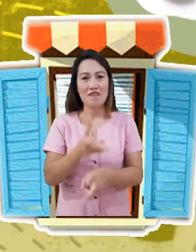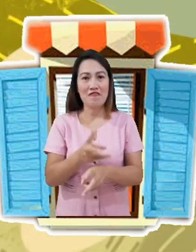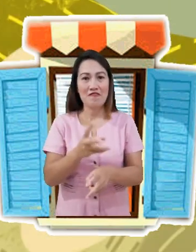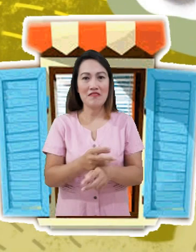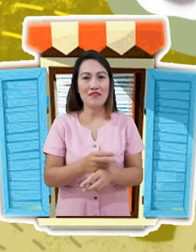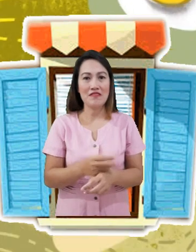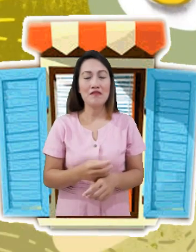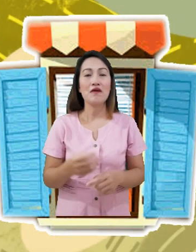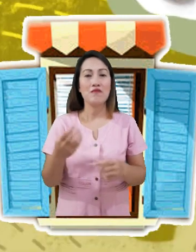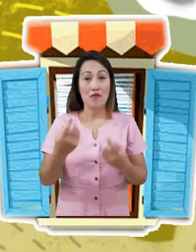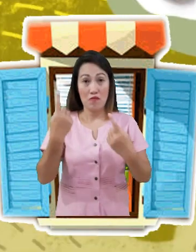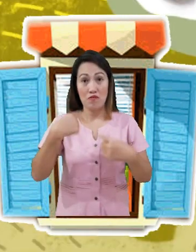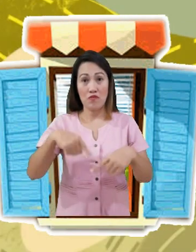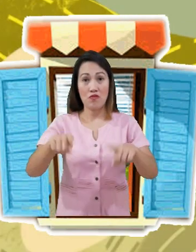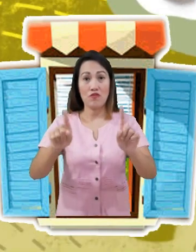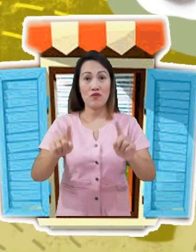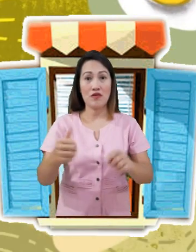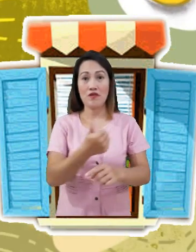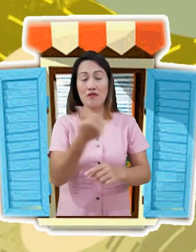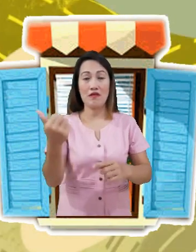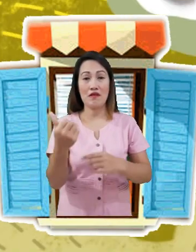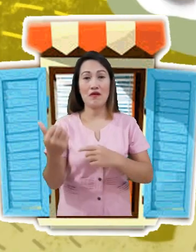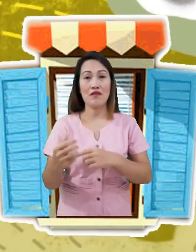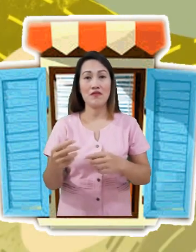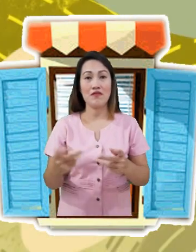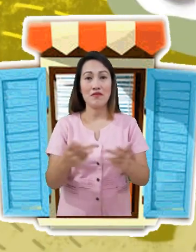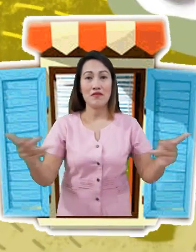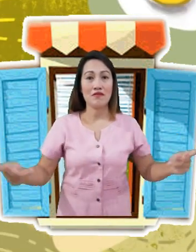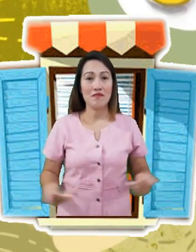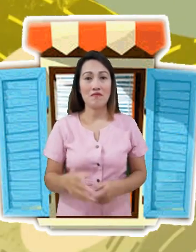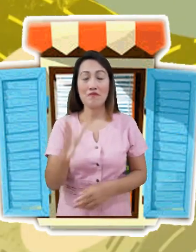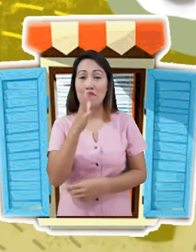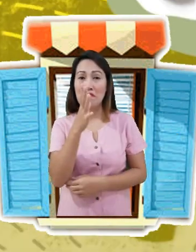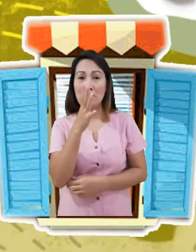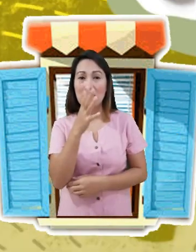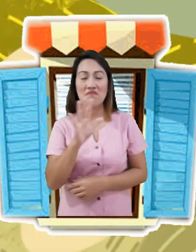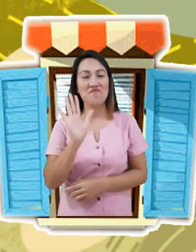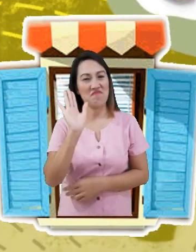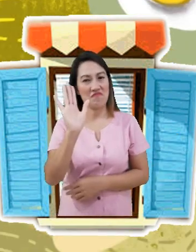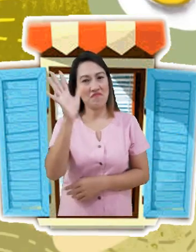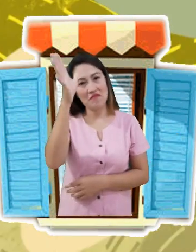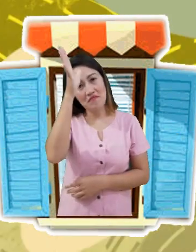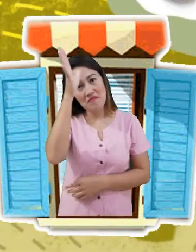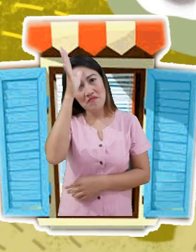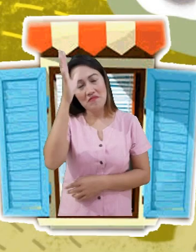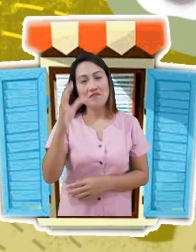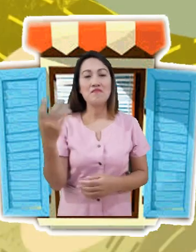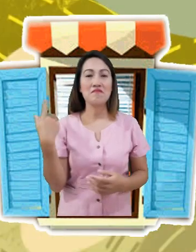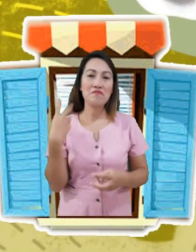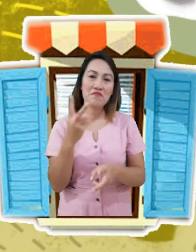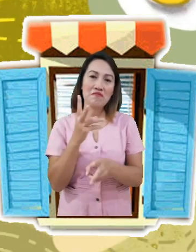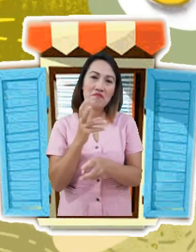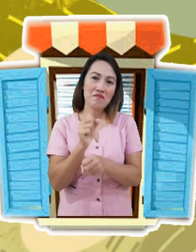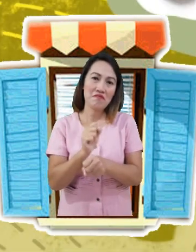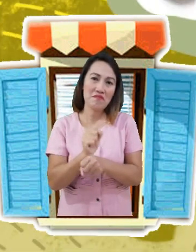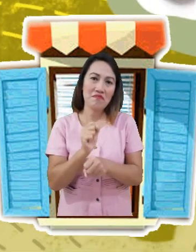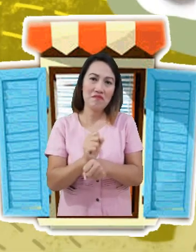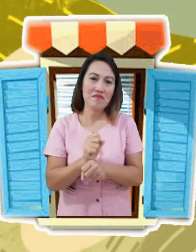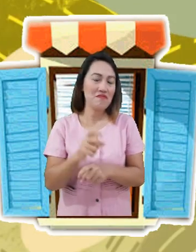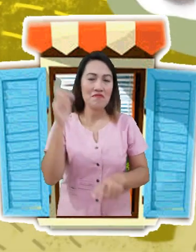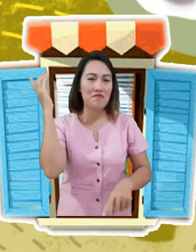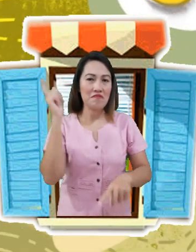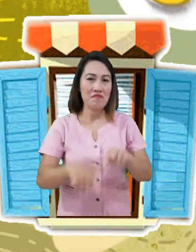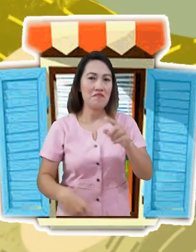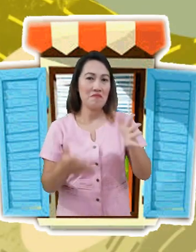kanya habang papunta sa ibang lugar ang kanyang ina. Ang kanyang ama naman ay mayroong trabaho na hindi pwedeng maiwan.